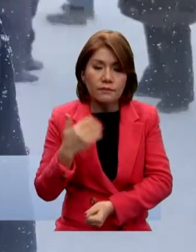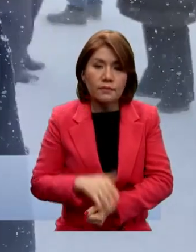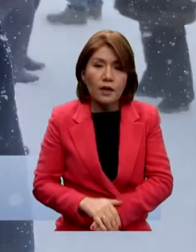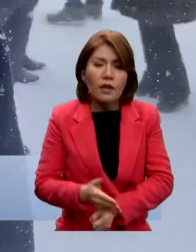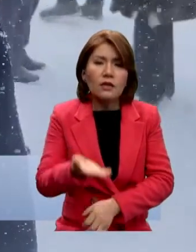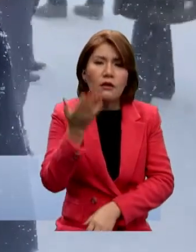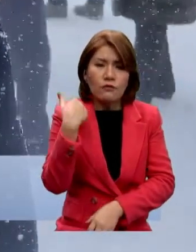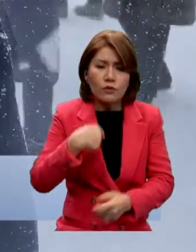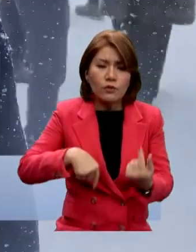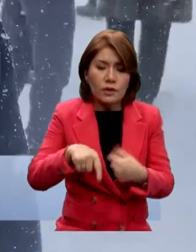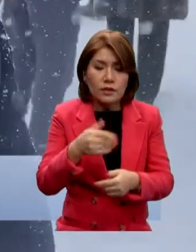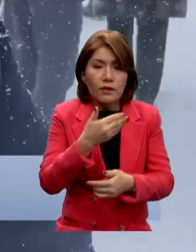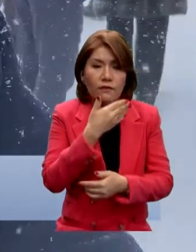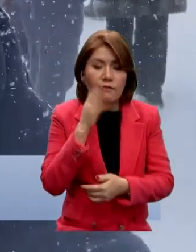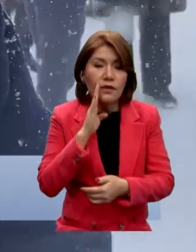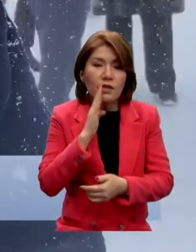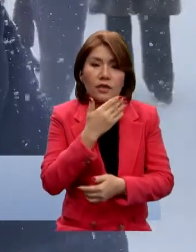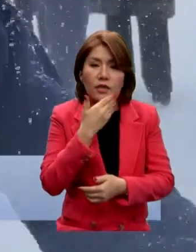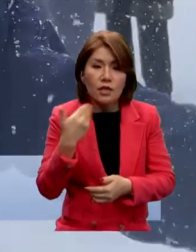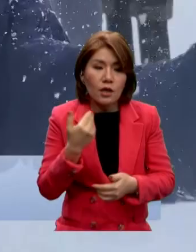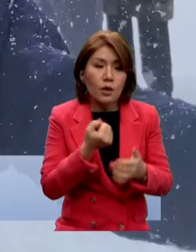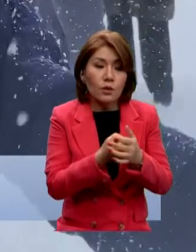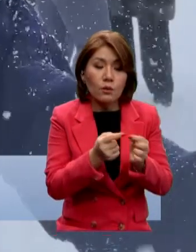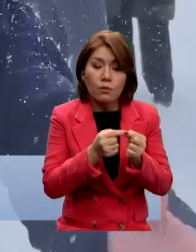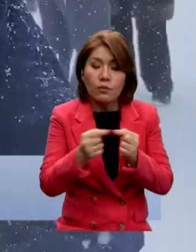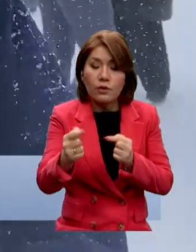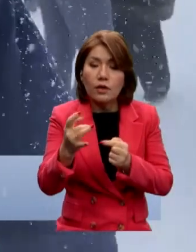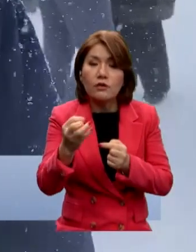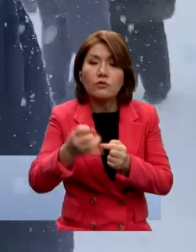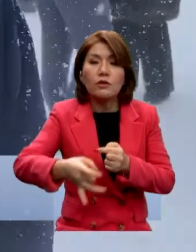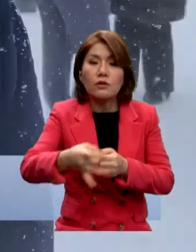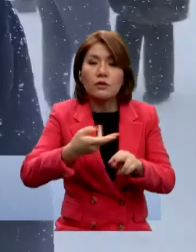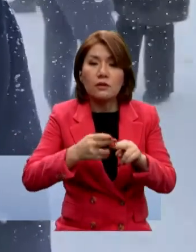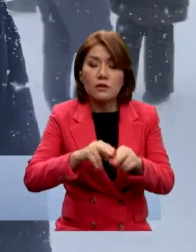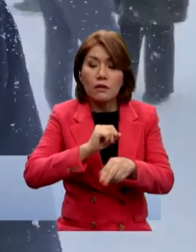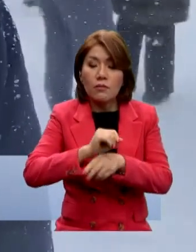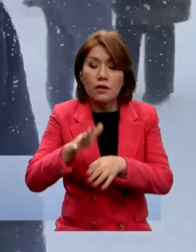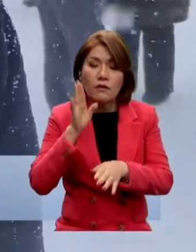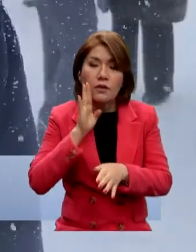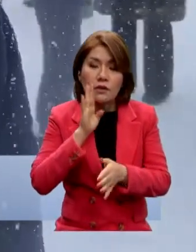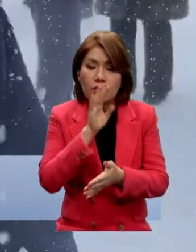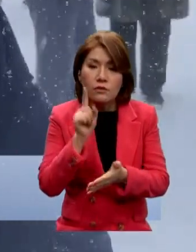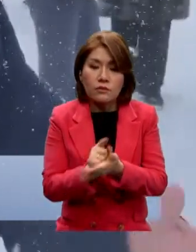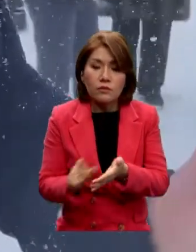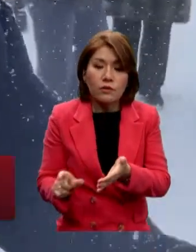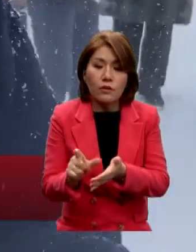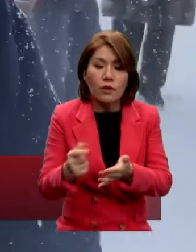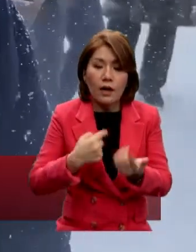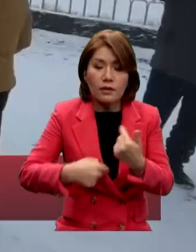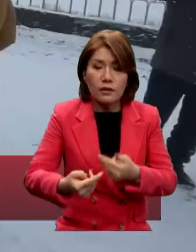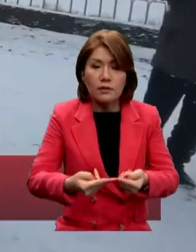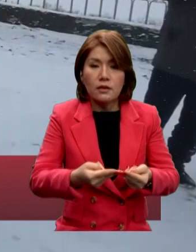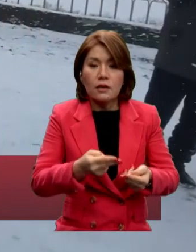Уже давно у нас нет воды. От села Оик до Досбола был вырыт канал, по которому должна поступать вода, однако до нас она не